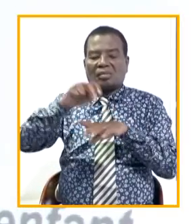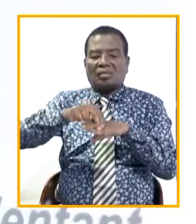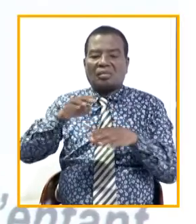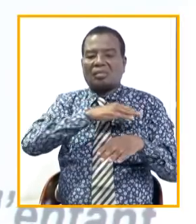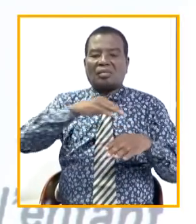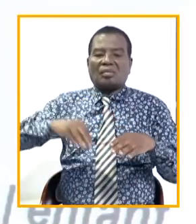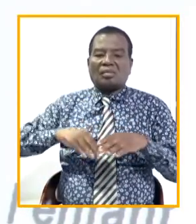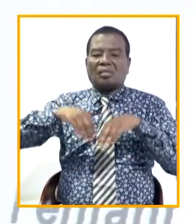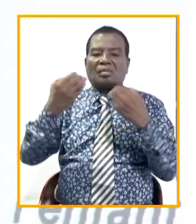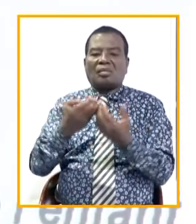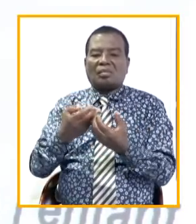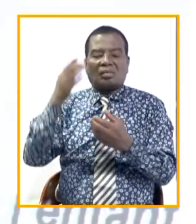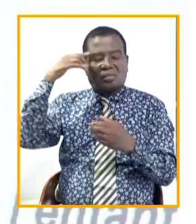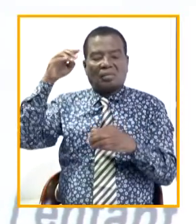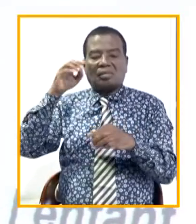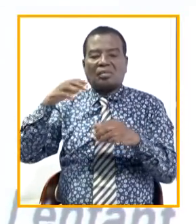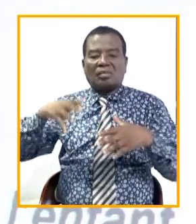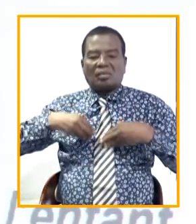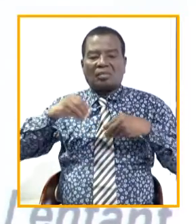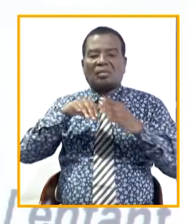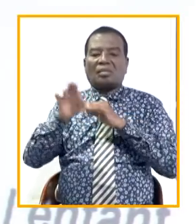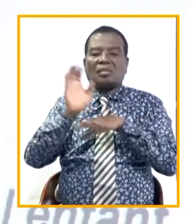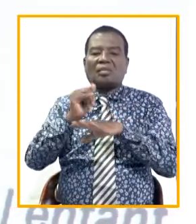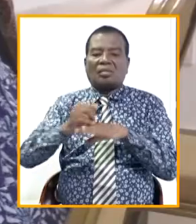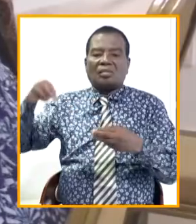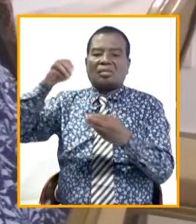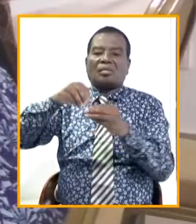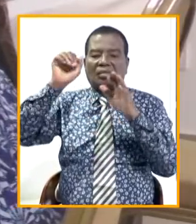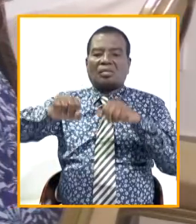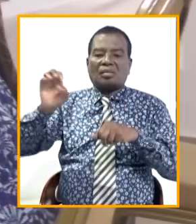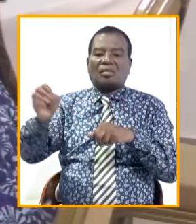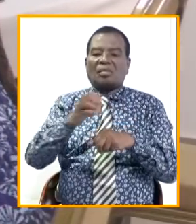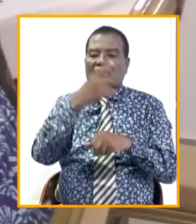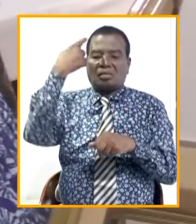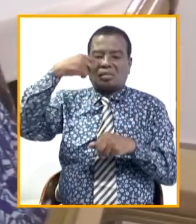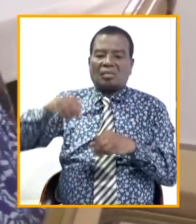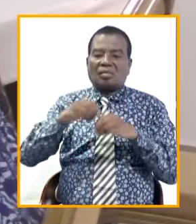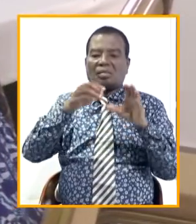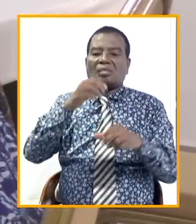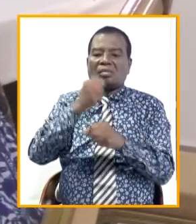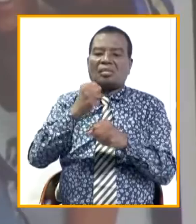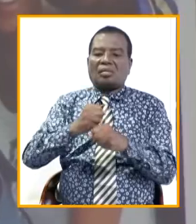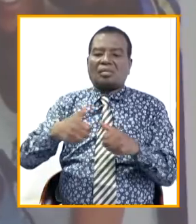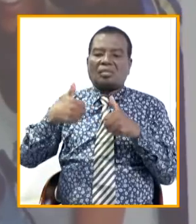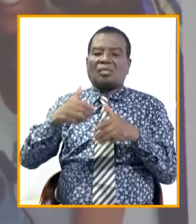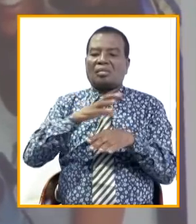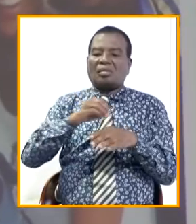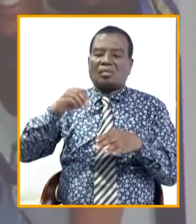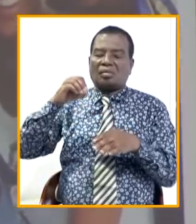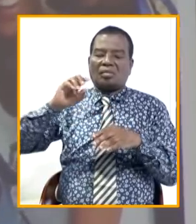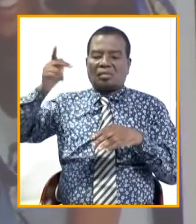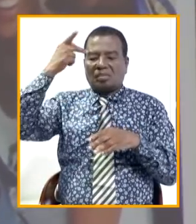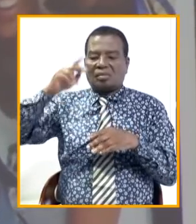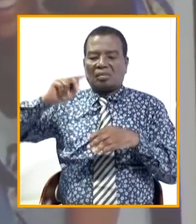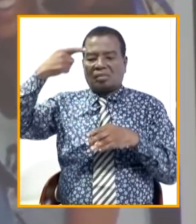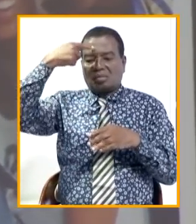comité consultatif pour l'adoption en Côte d'Ivoire renforce leur capacité pour une mise en œuvre efficiente de la politique